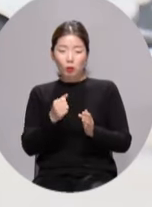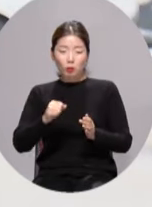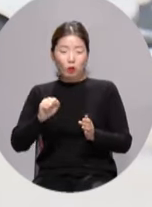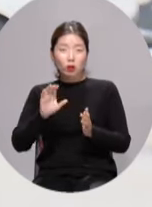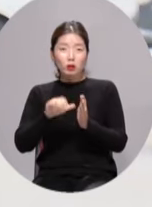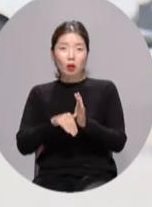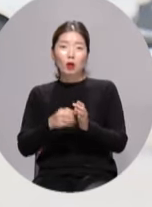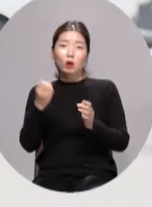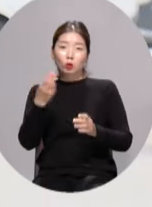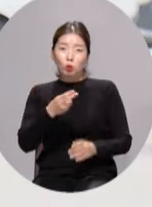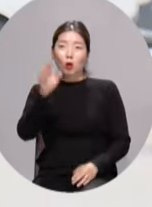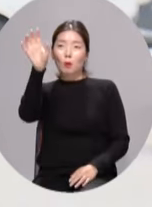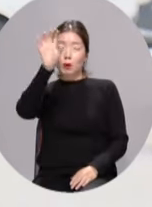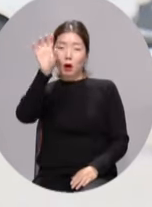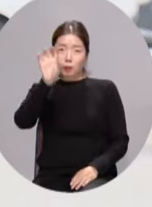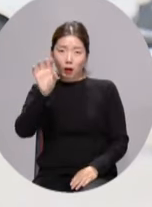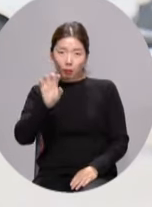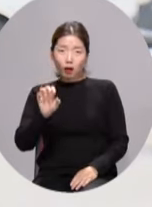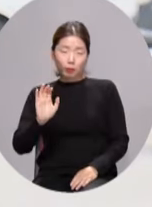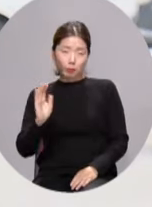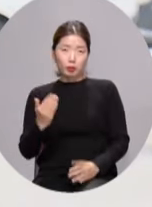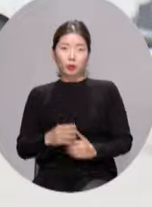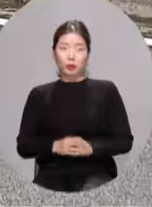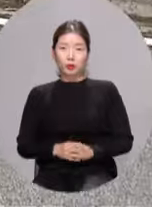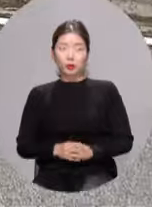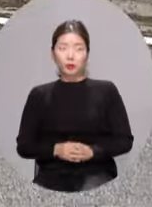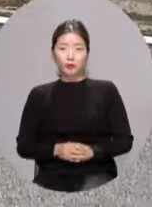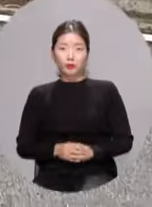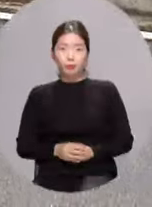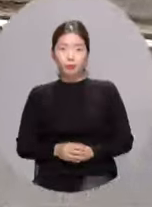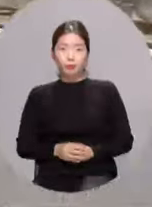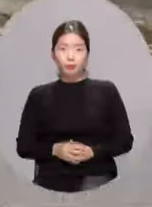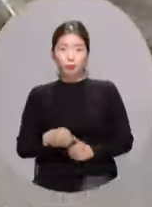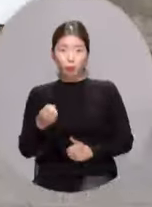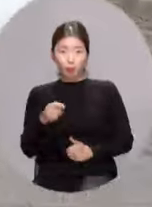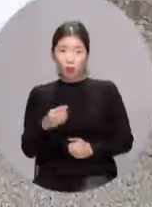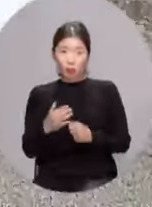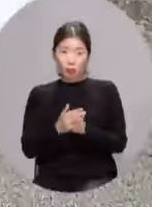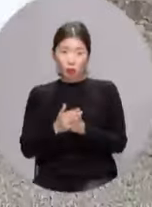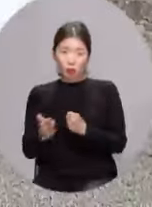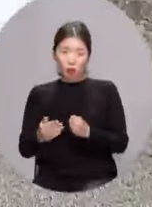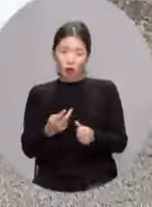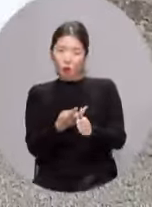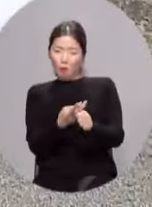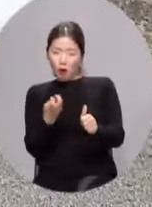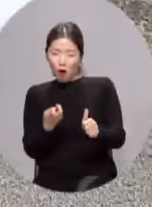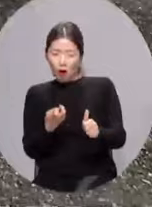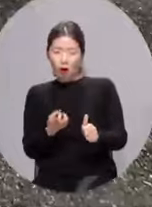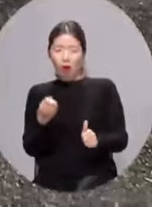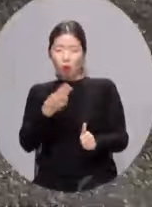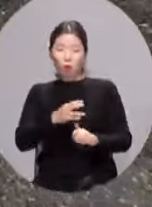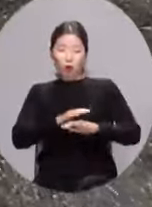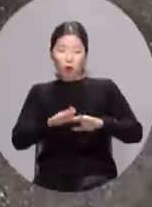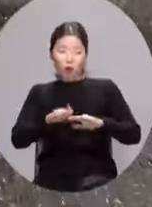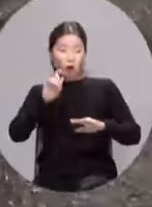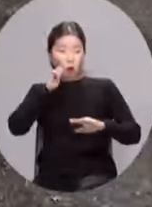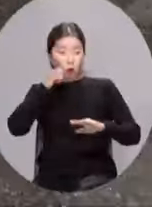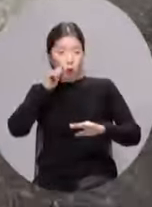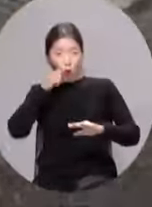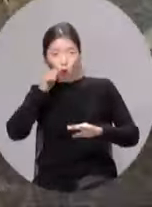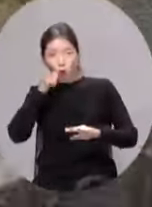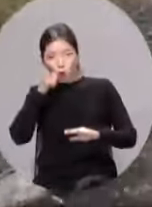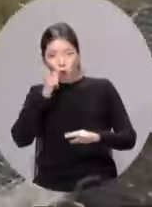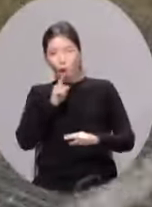돌듯 같은 수을 밟을 수밖에 없습니다 이러다보니 조합장 탄핵이 산넘어산 넘어